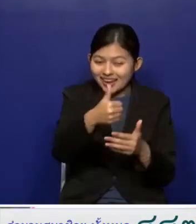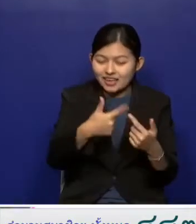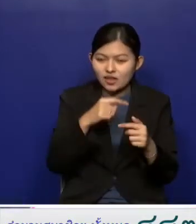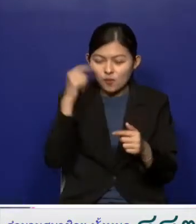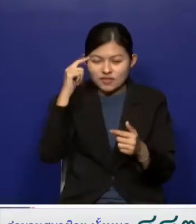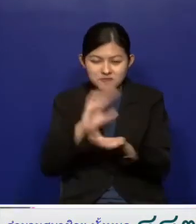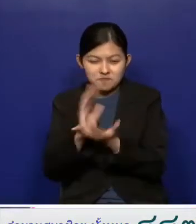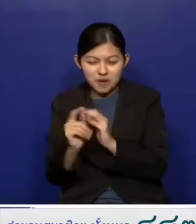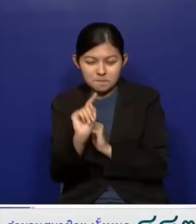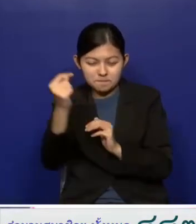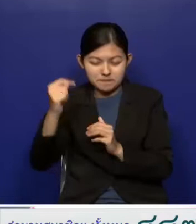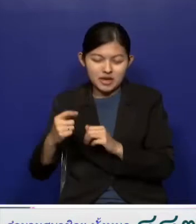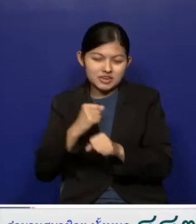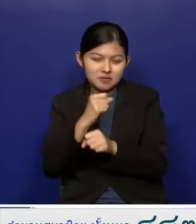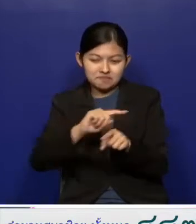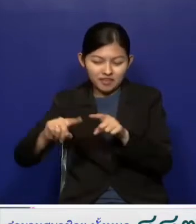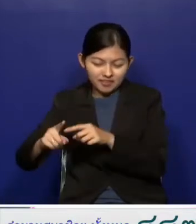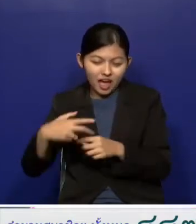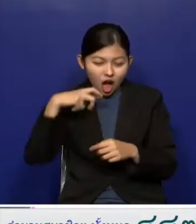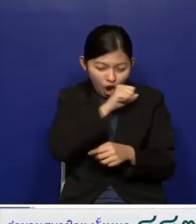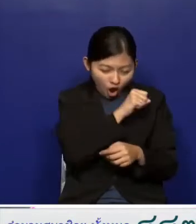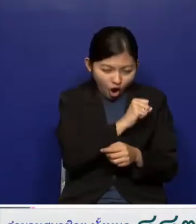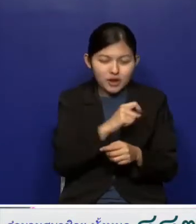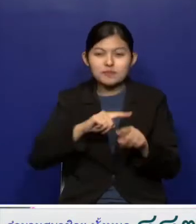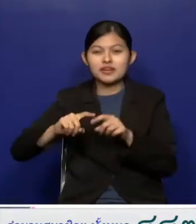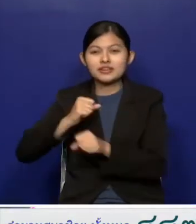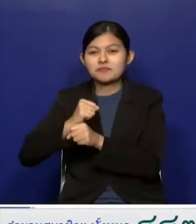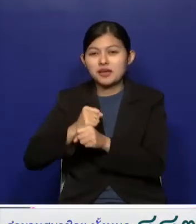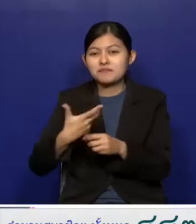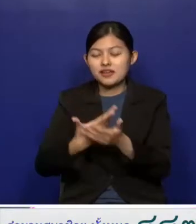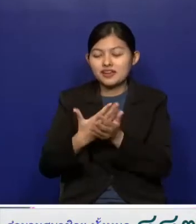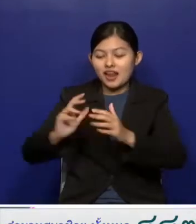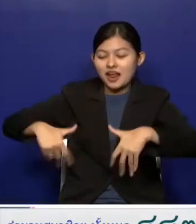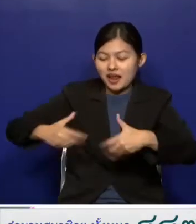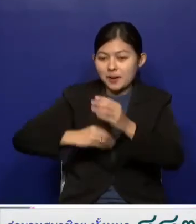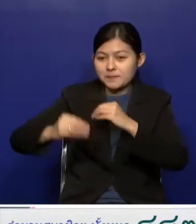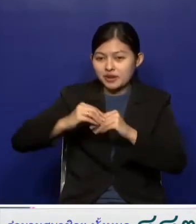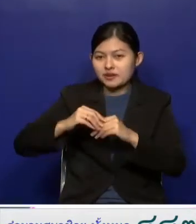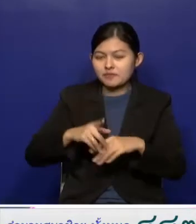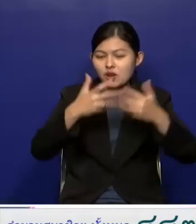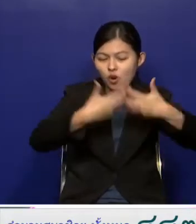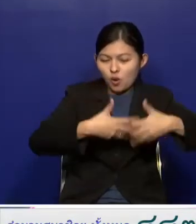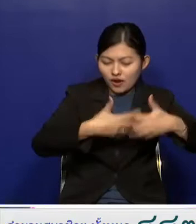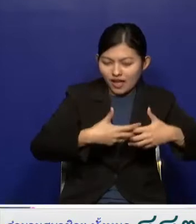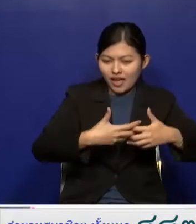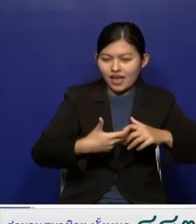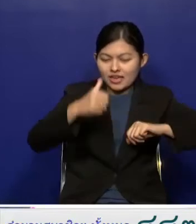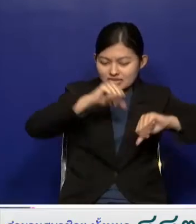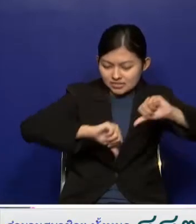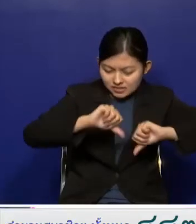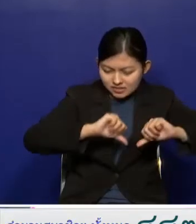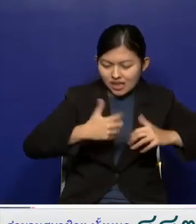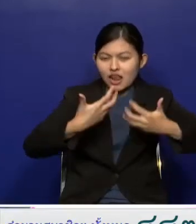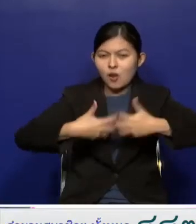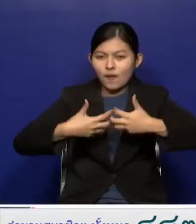ไร่อ้อยเป็นประโยชน์ต่อโรงงานน้ำตาลโรงงานผลิตภัณฑ์เคมีชีวภาพโรงงานผลิตพลังงานทดแ